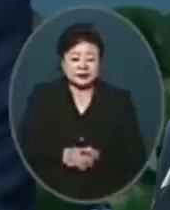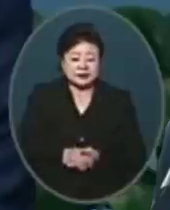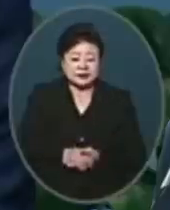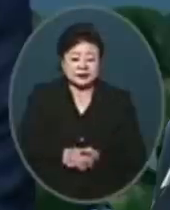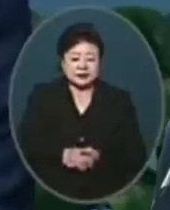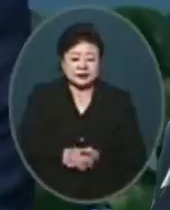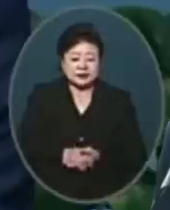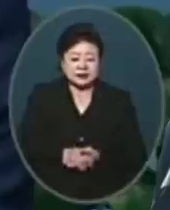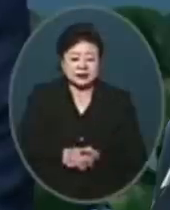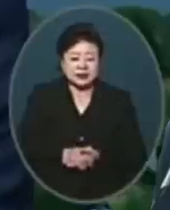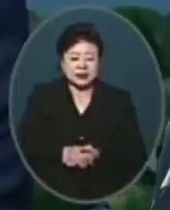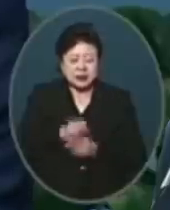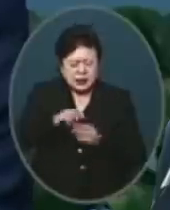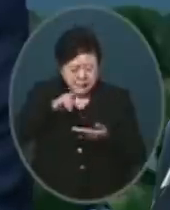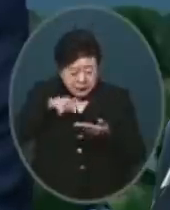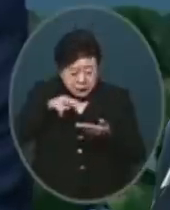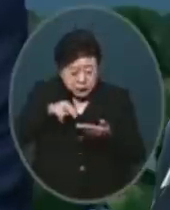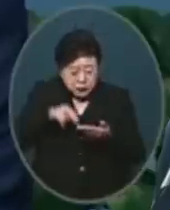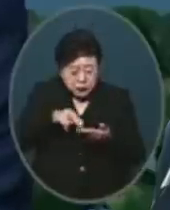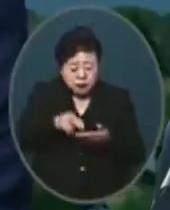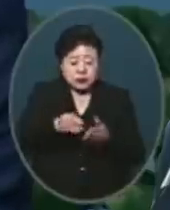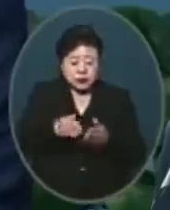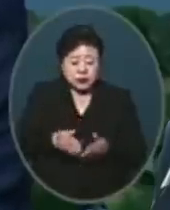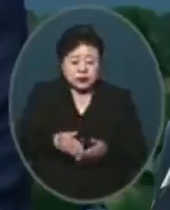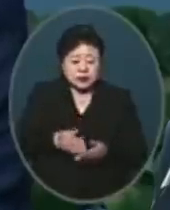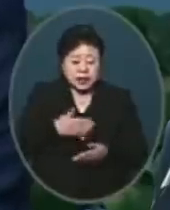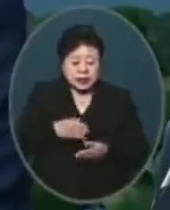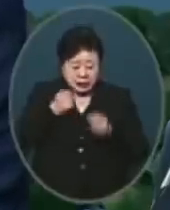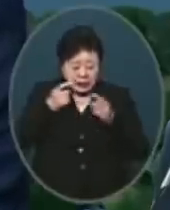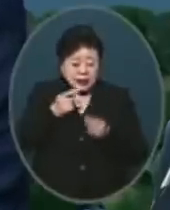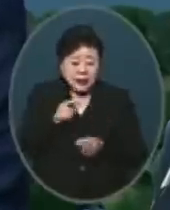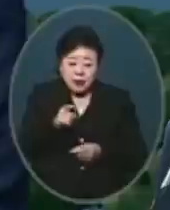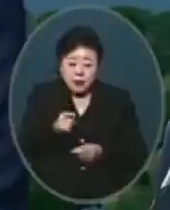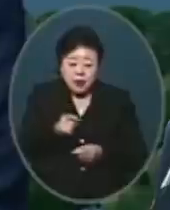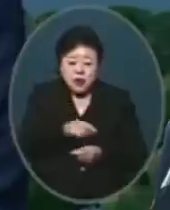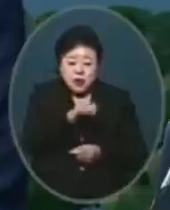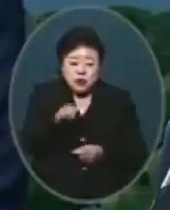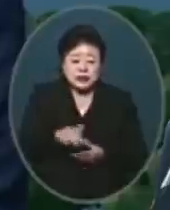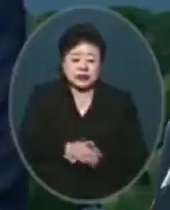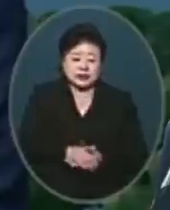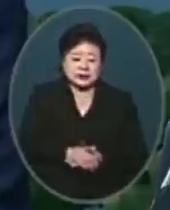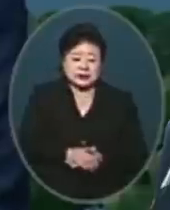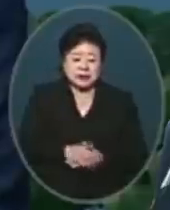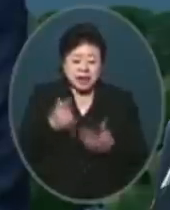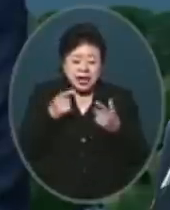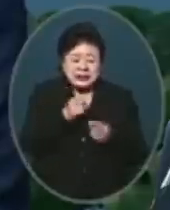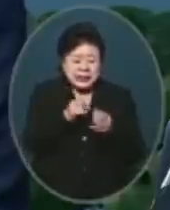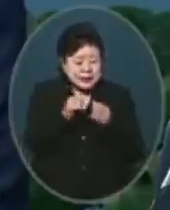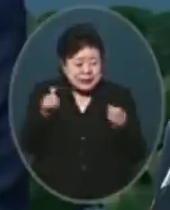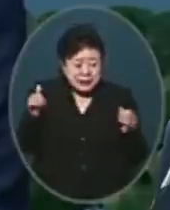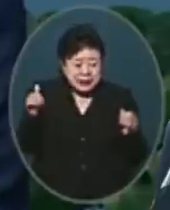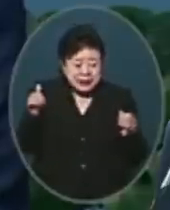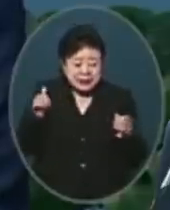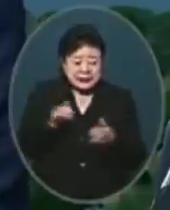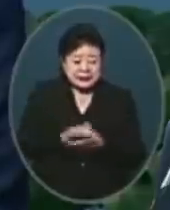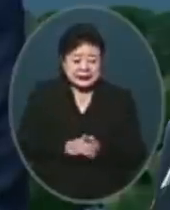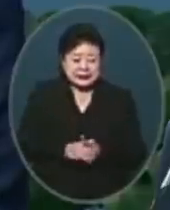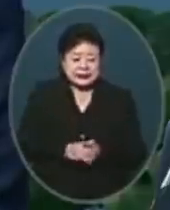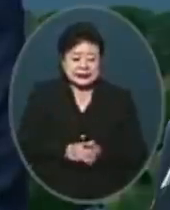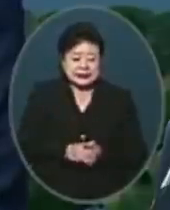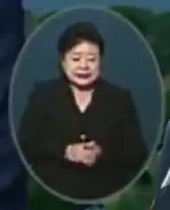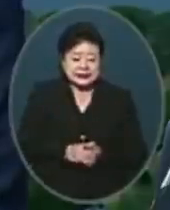이 성경을 통해서 우리가 깨달아야 할 것은 우리 한 사람 한 사람이